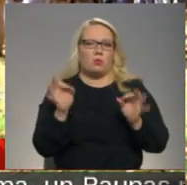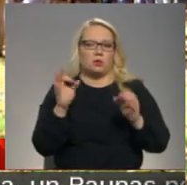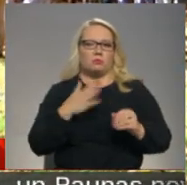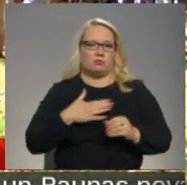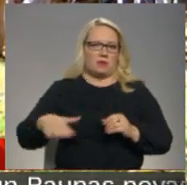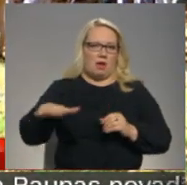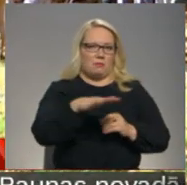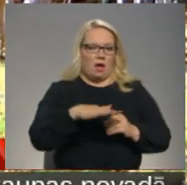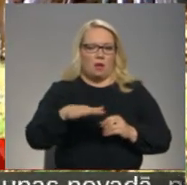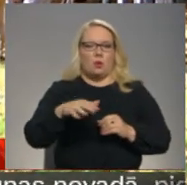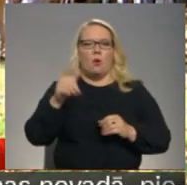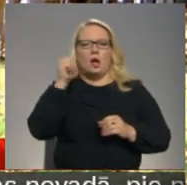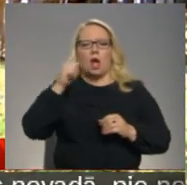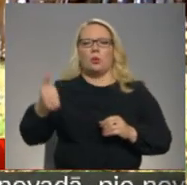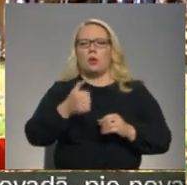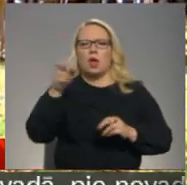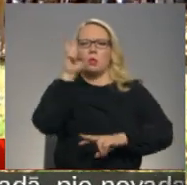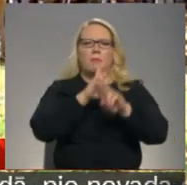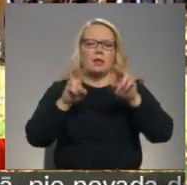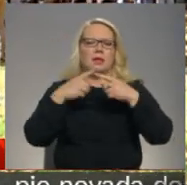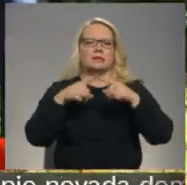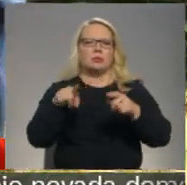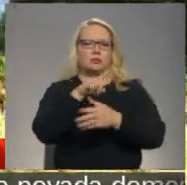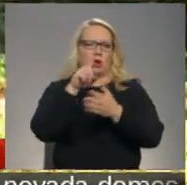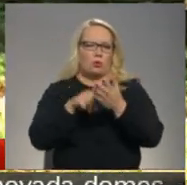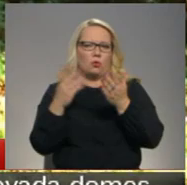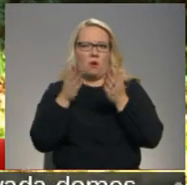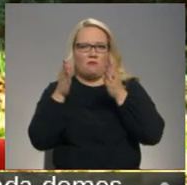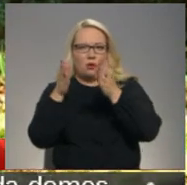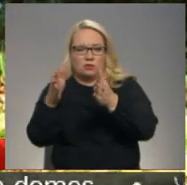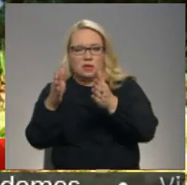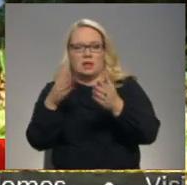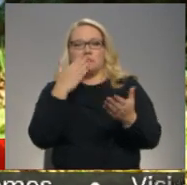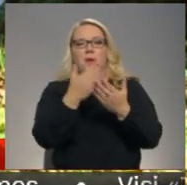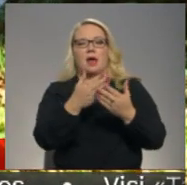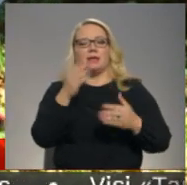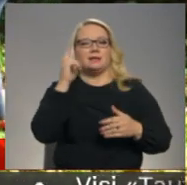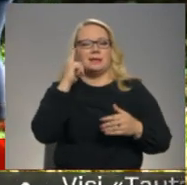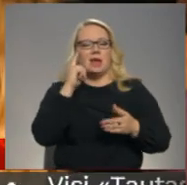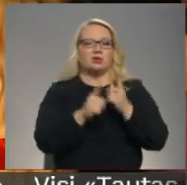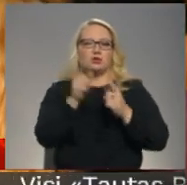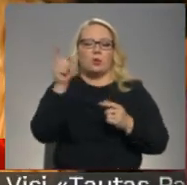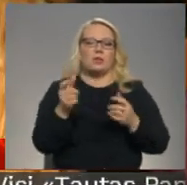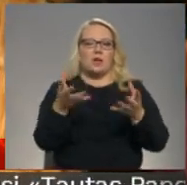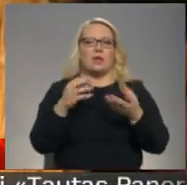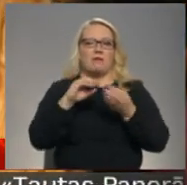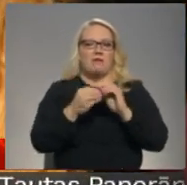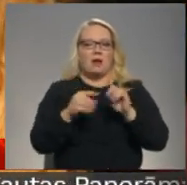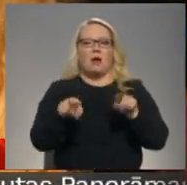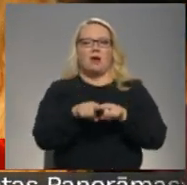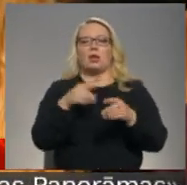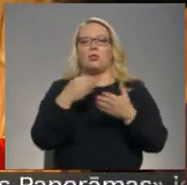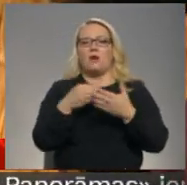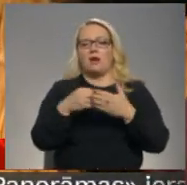apkārt. Un katru gadu mēs meklējam citus jautājumus, uz ko fokusēties. Uzradītās zināšanas skolotājs soļu ņemt vērā arī